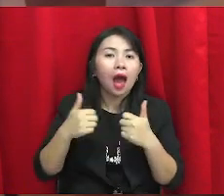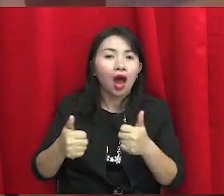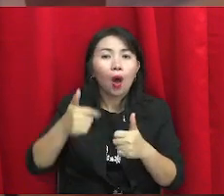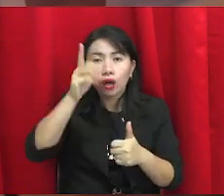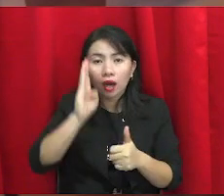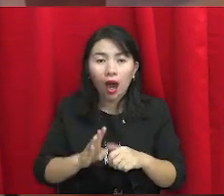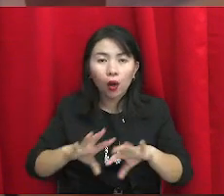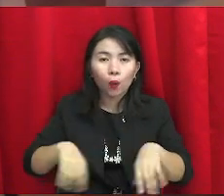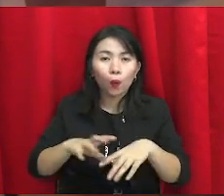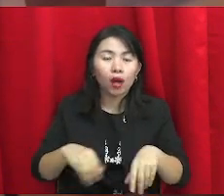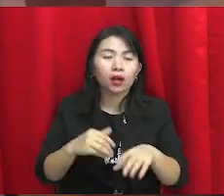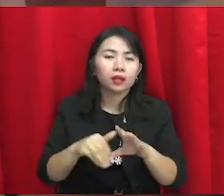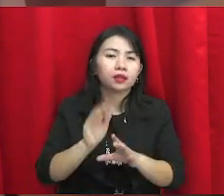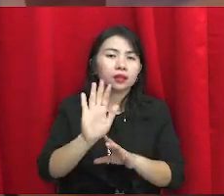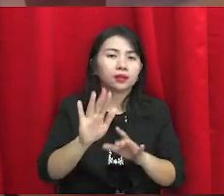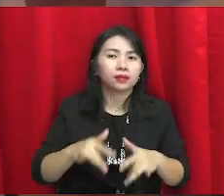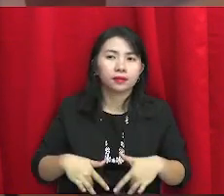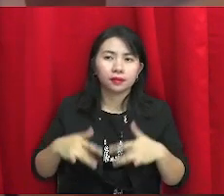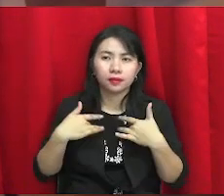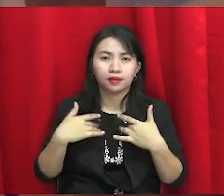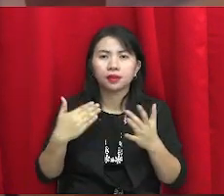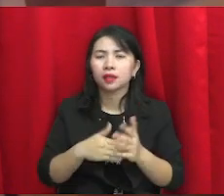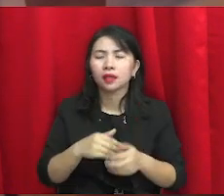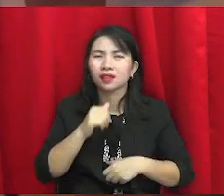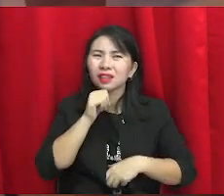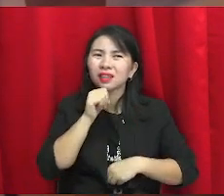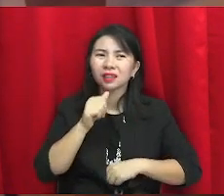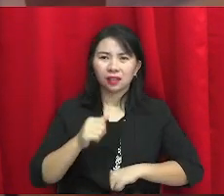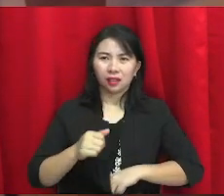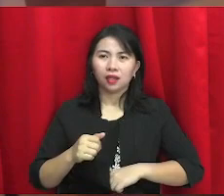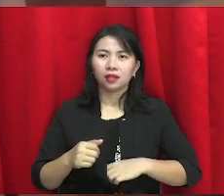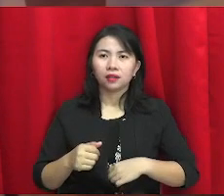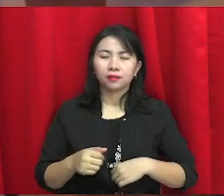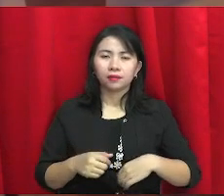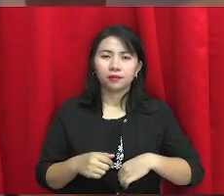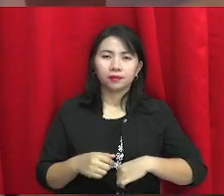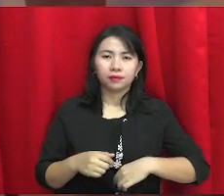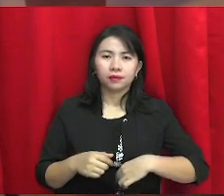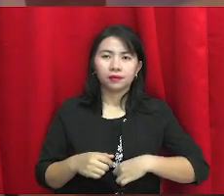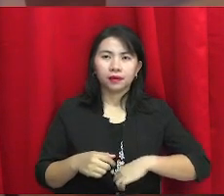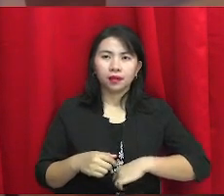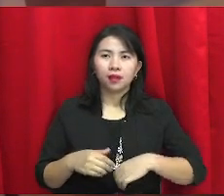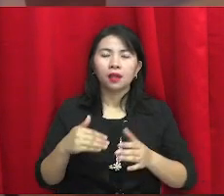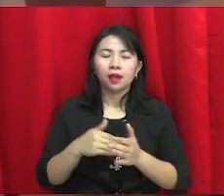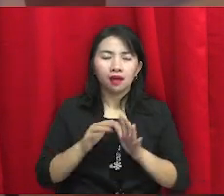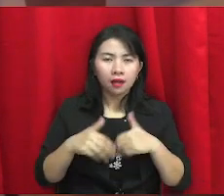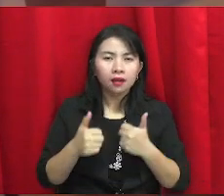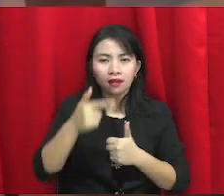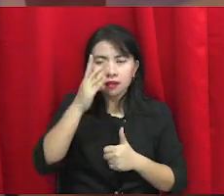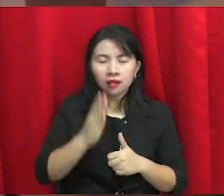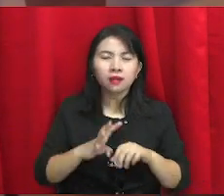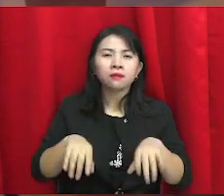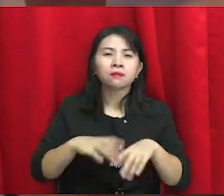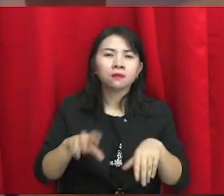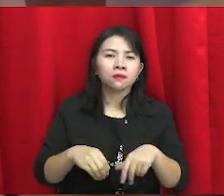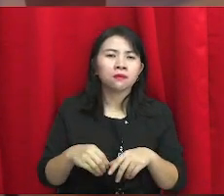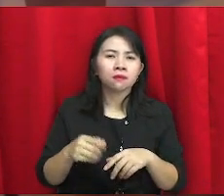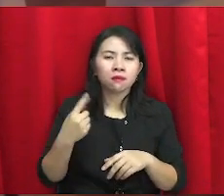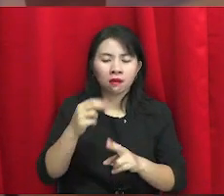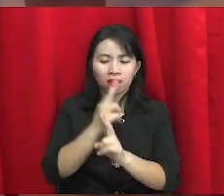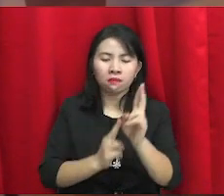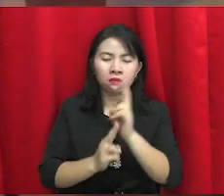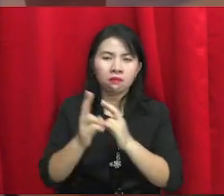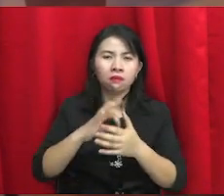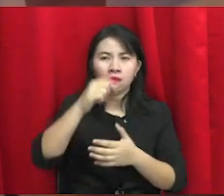Alam mo kasi ang point kasi dito, actually, it's not the word na pangingialam. Yung kamay at galaw ng Diyos talaga sa buhay ninyo. Because if